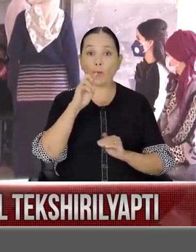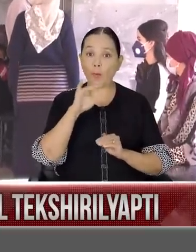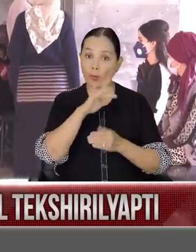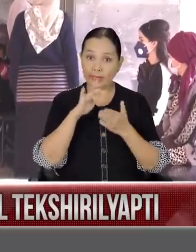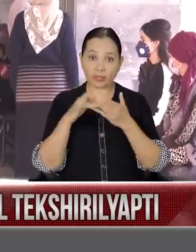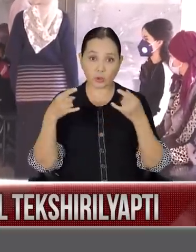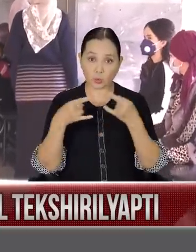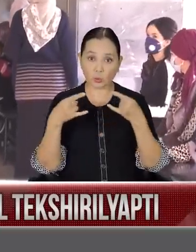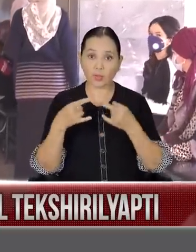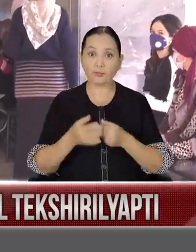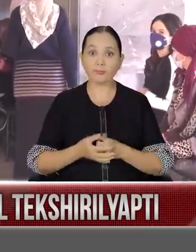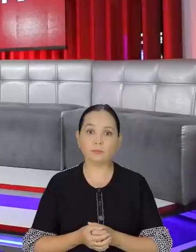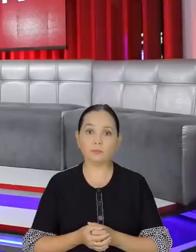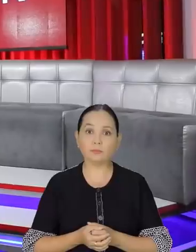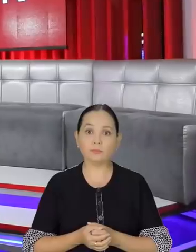Markaziy studiya.